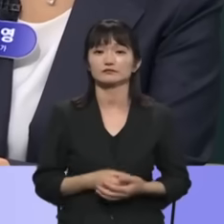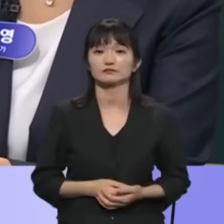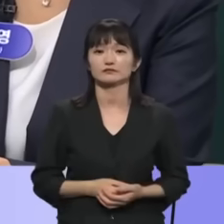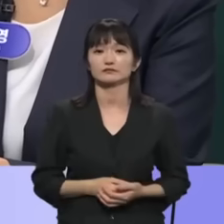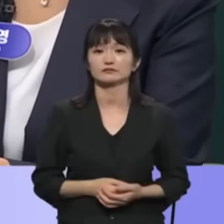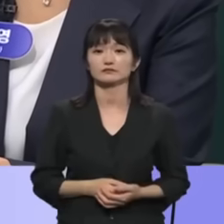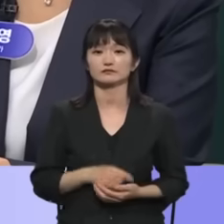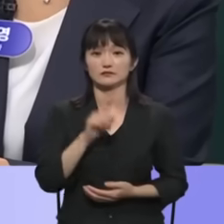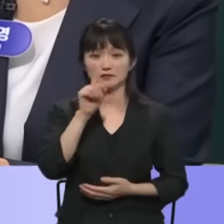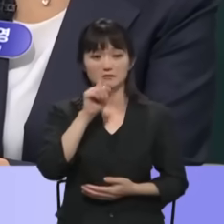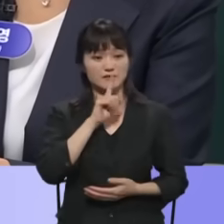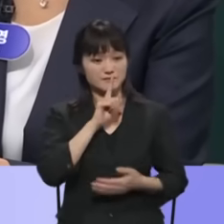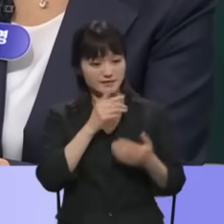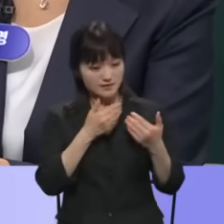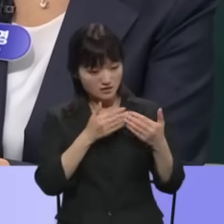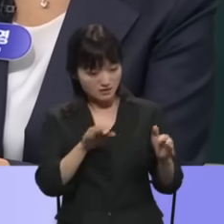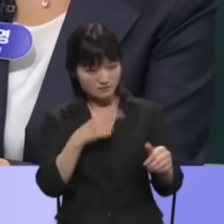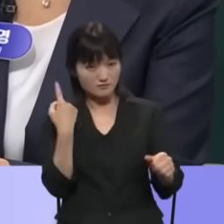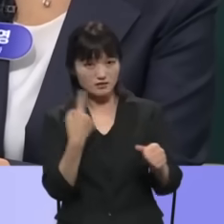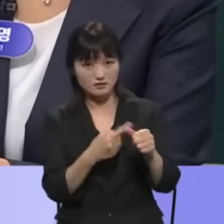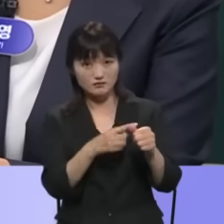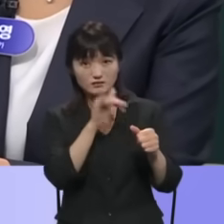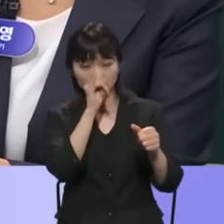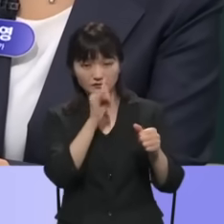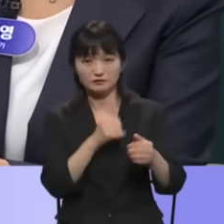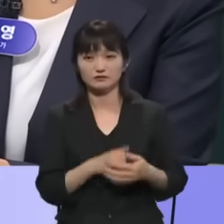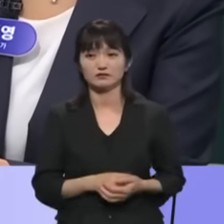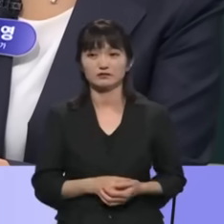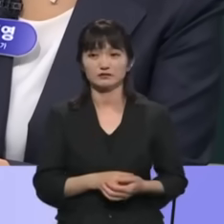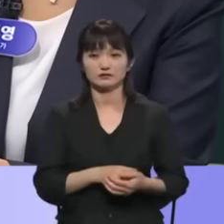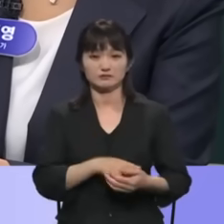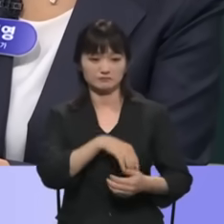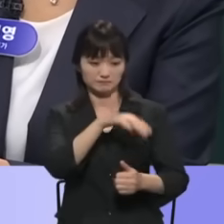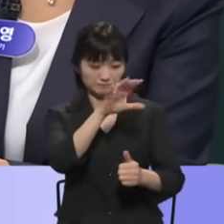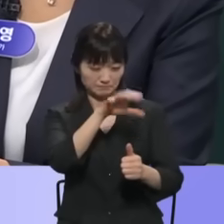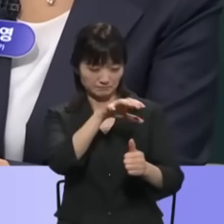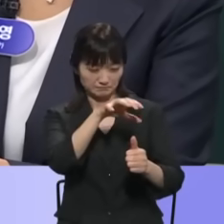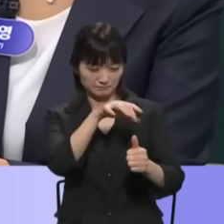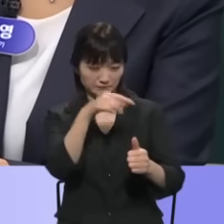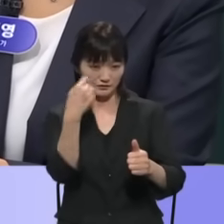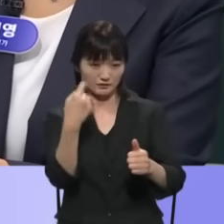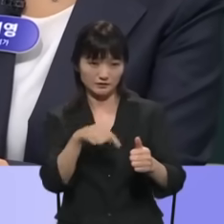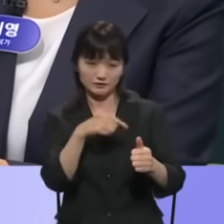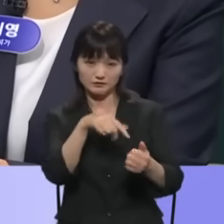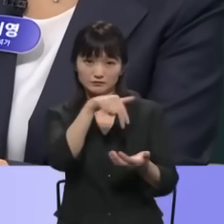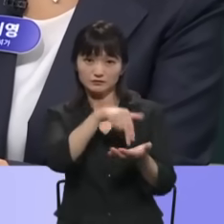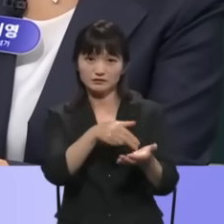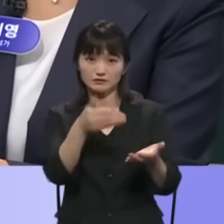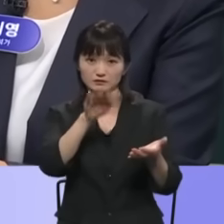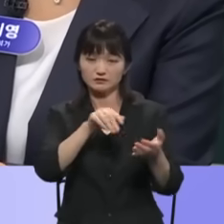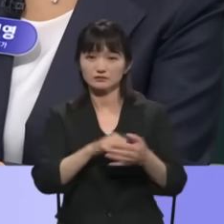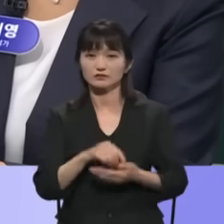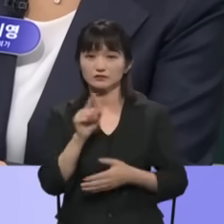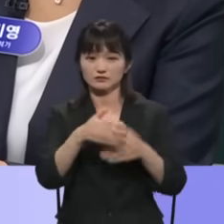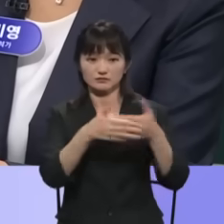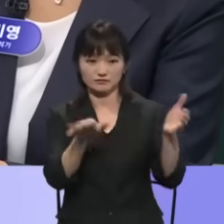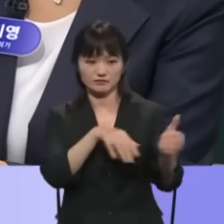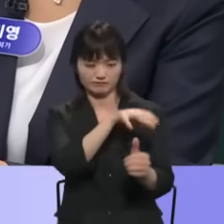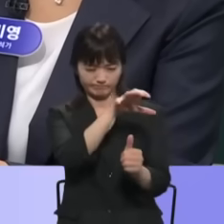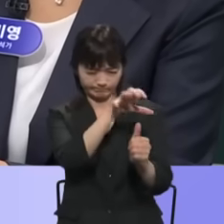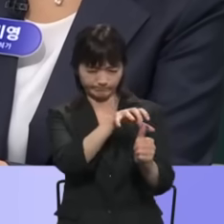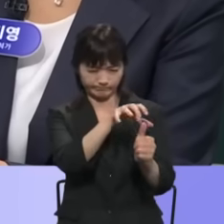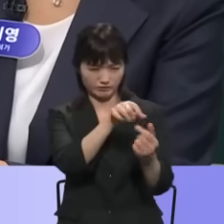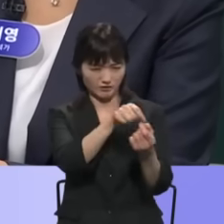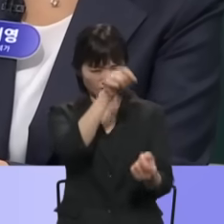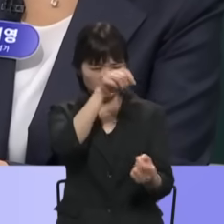단순히 1회라고 하더라도 뭐 욕설을 했다던가 아니면 그 훈육의 차원이었다고는 하지만 어느 방에 이제 가둬뒀다던가